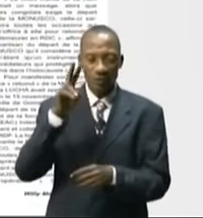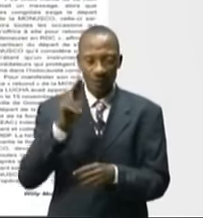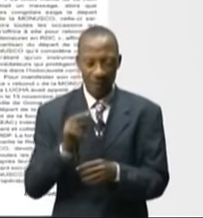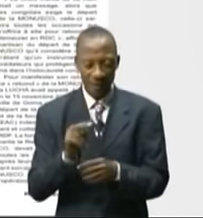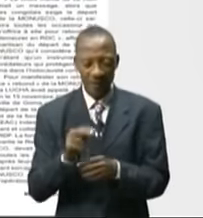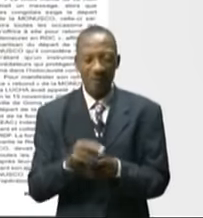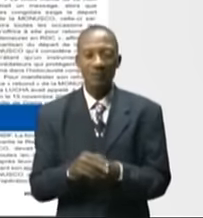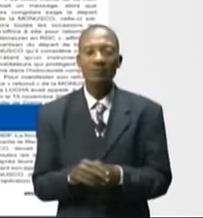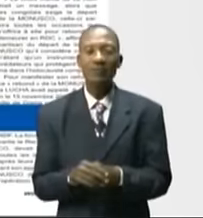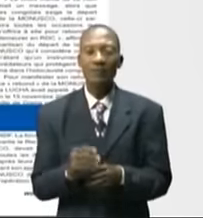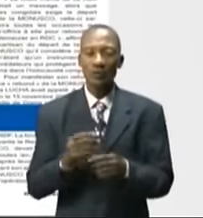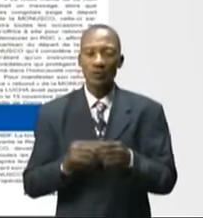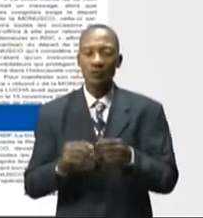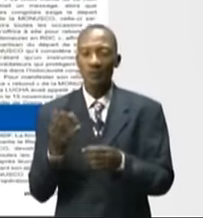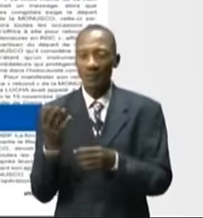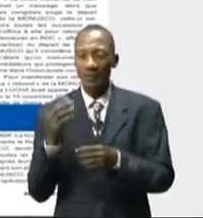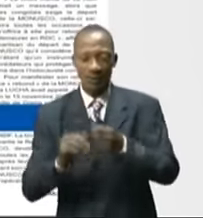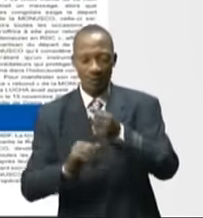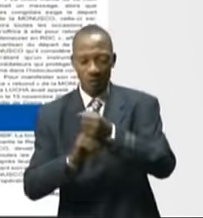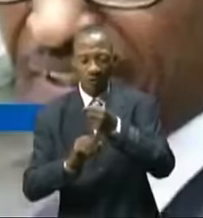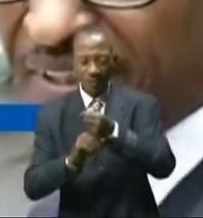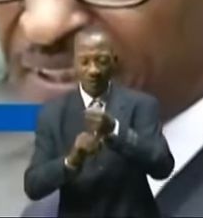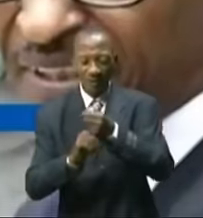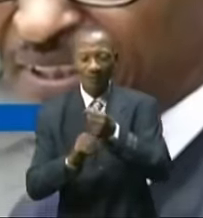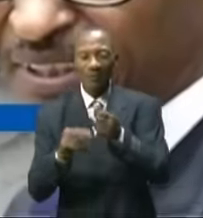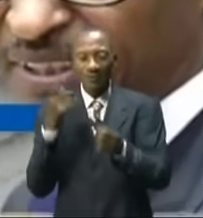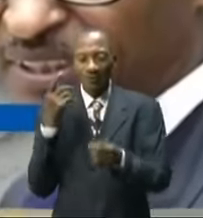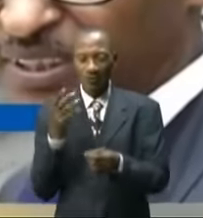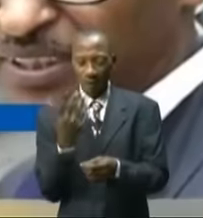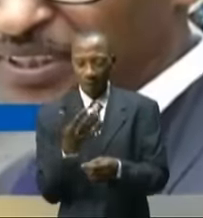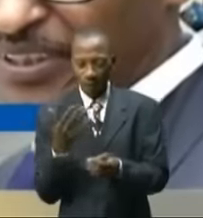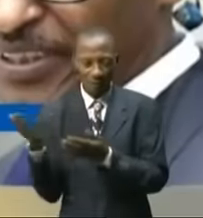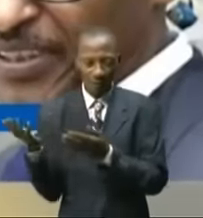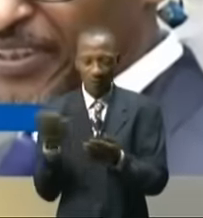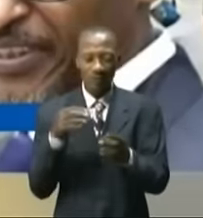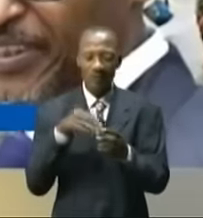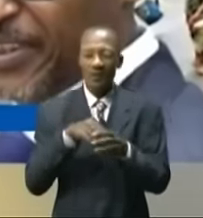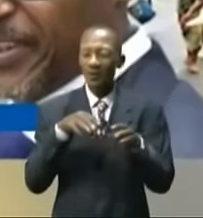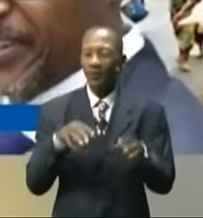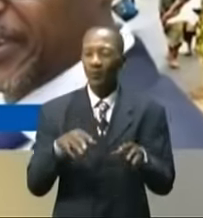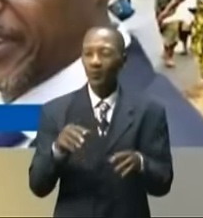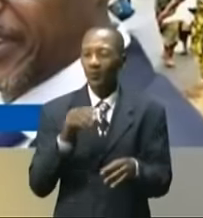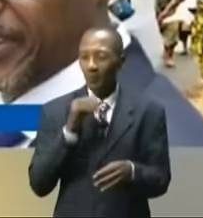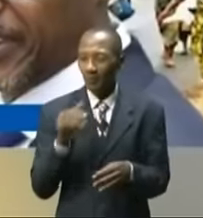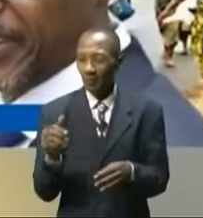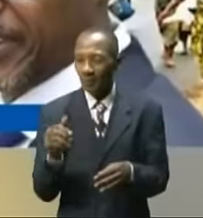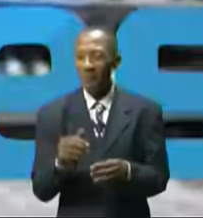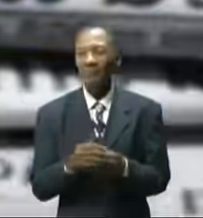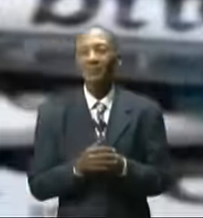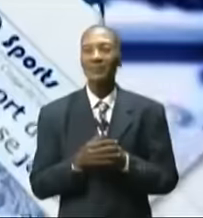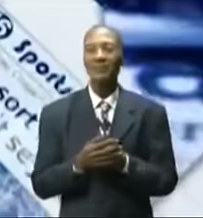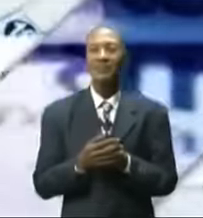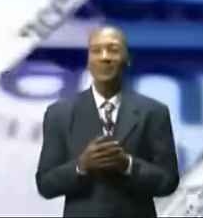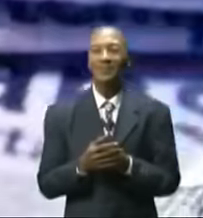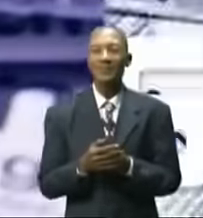demande de soutien logistique et opérationnel à la coalition menée par les FARDC.